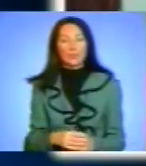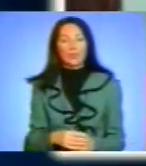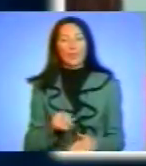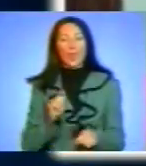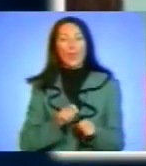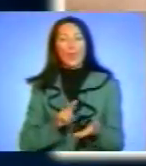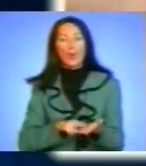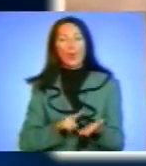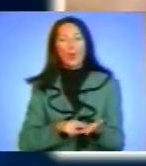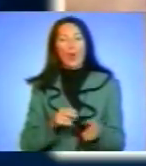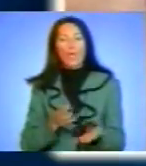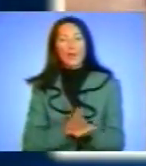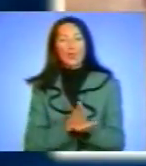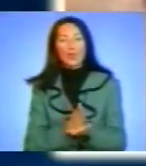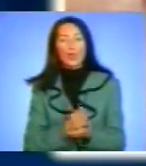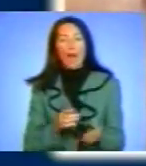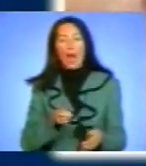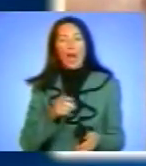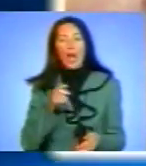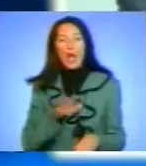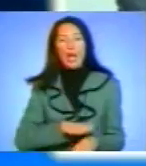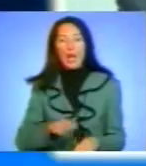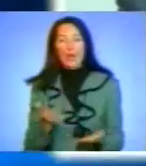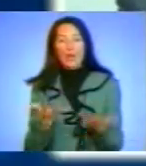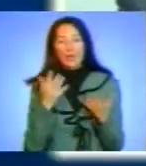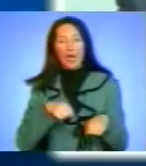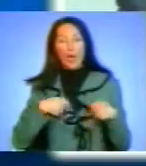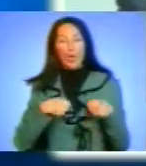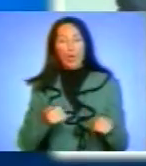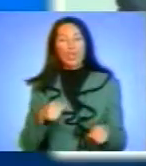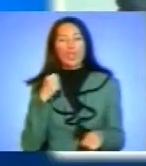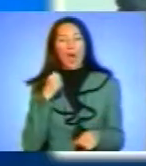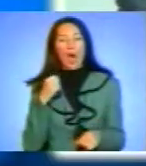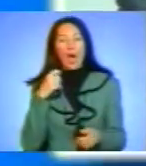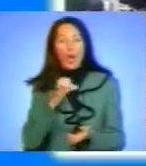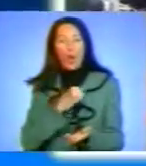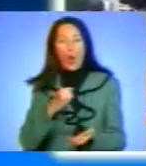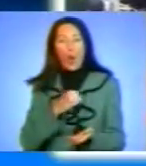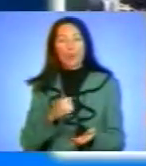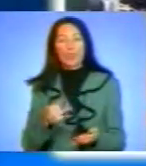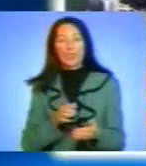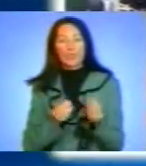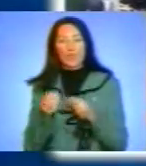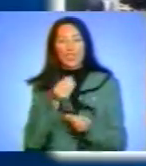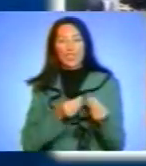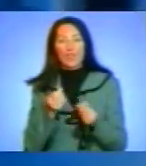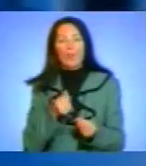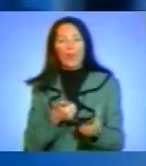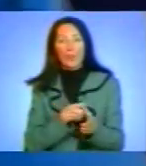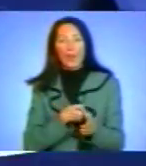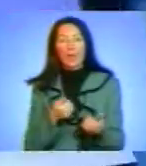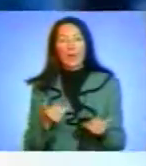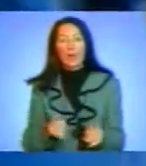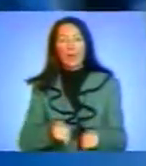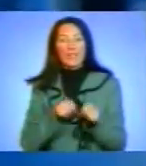Податкова служба краю виявила продаж алкоголю з фальшивими марками акцизного збору. Наразі відкрили 9 кримінальних справ.